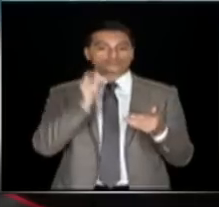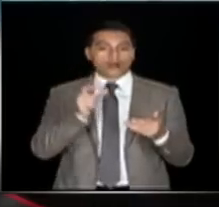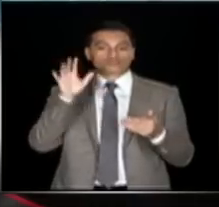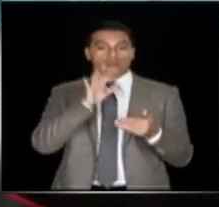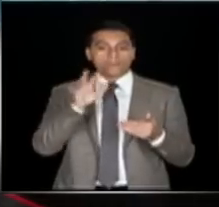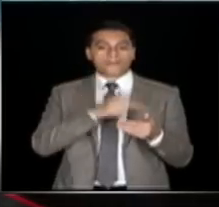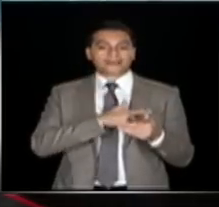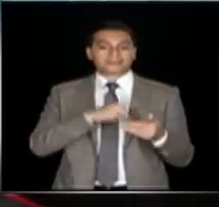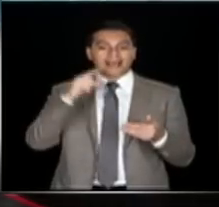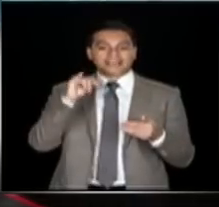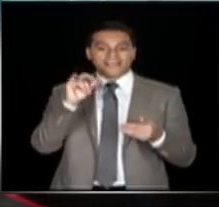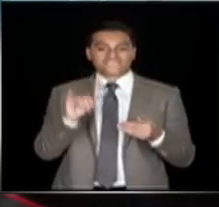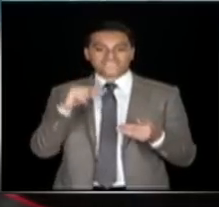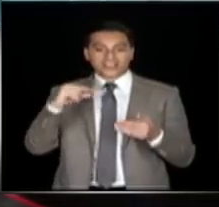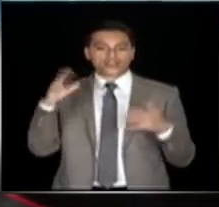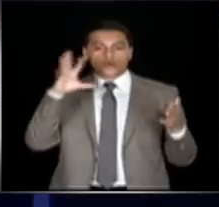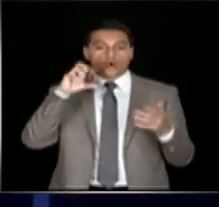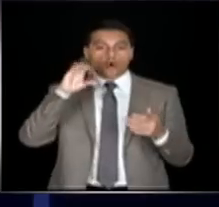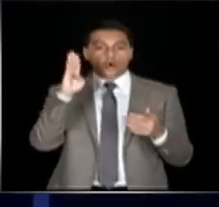جنسيته؟ رسمها